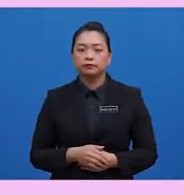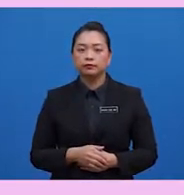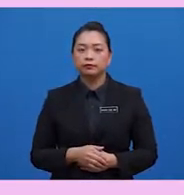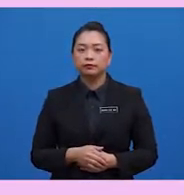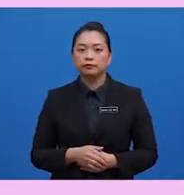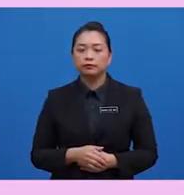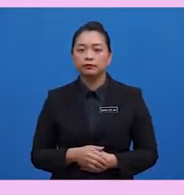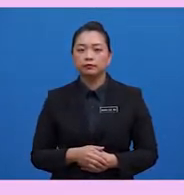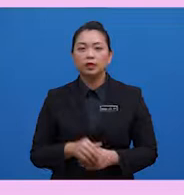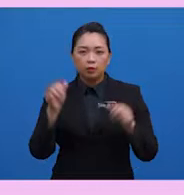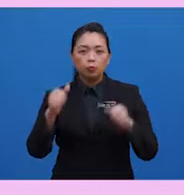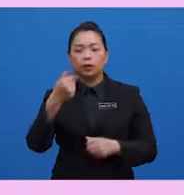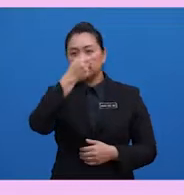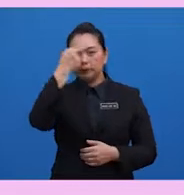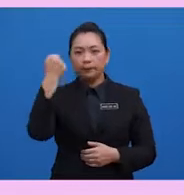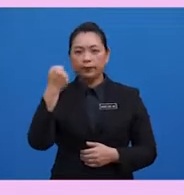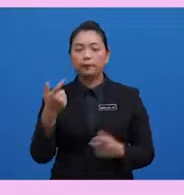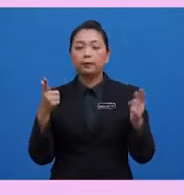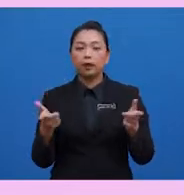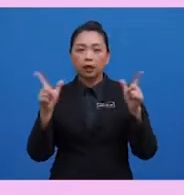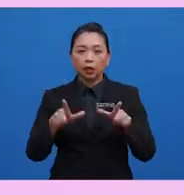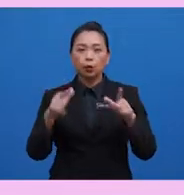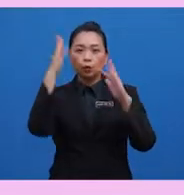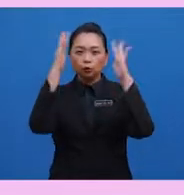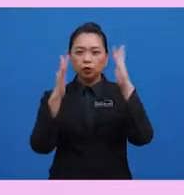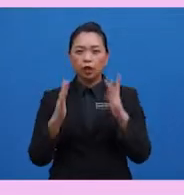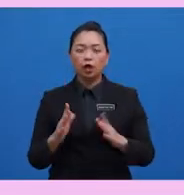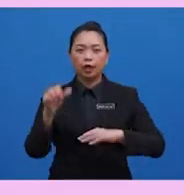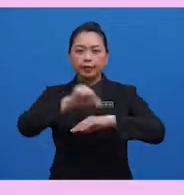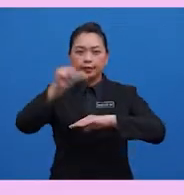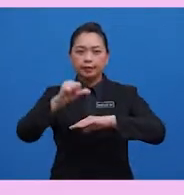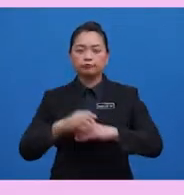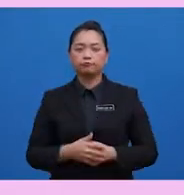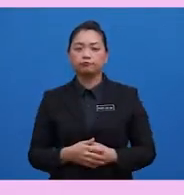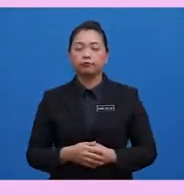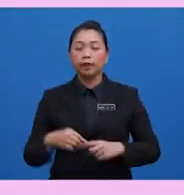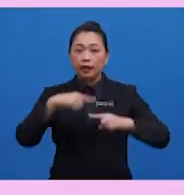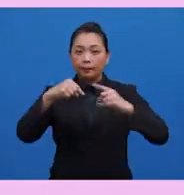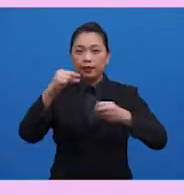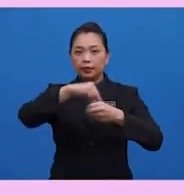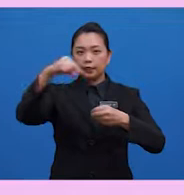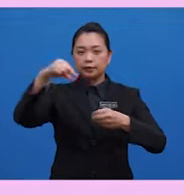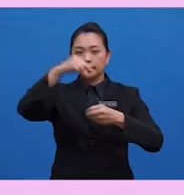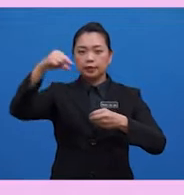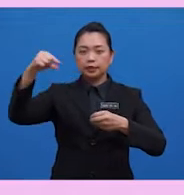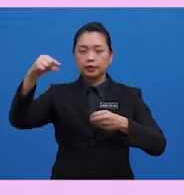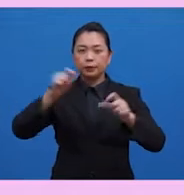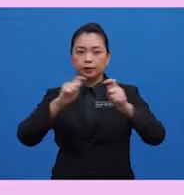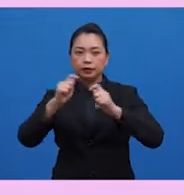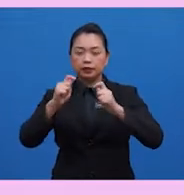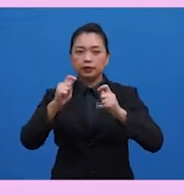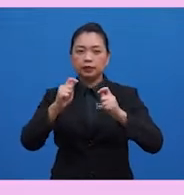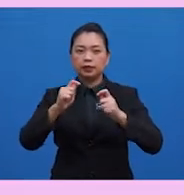monoksida yang boleh menyebabkan berlakunya hujan asid. Apabila gas-gas pencemar bertindak balas